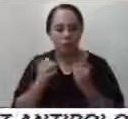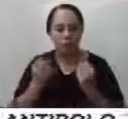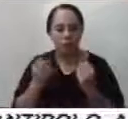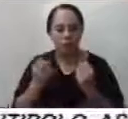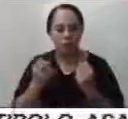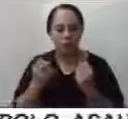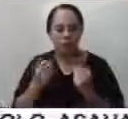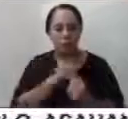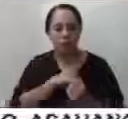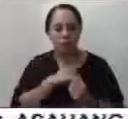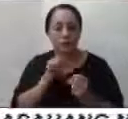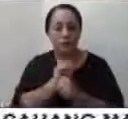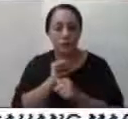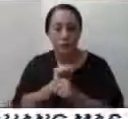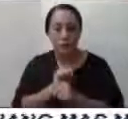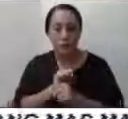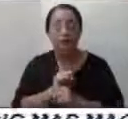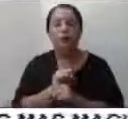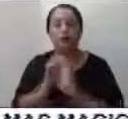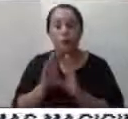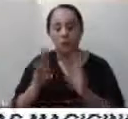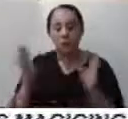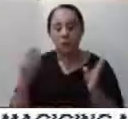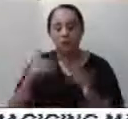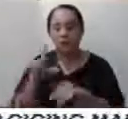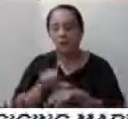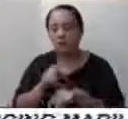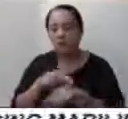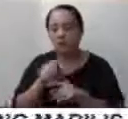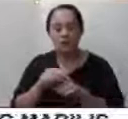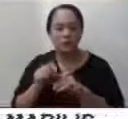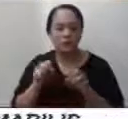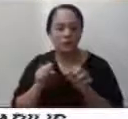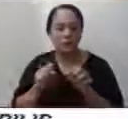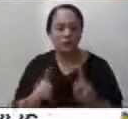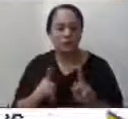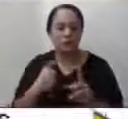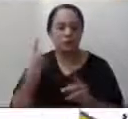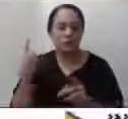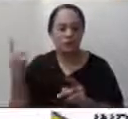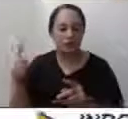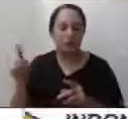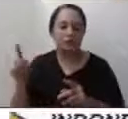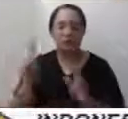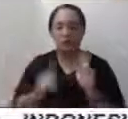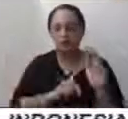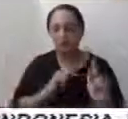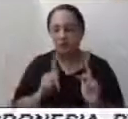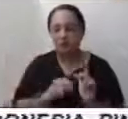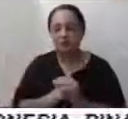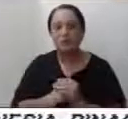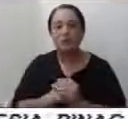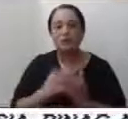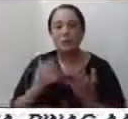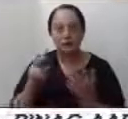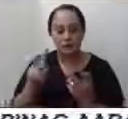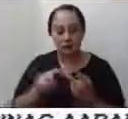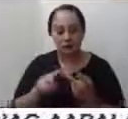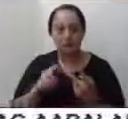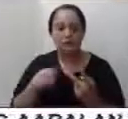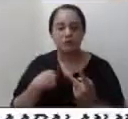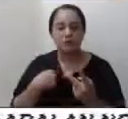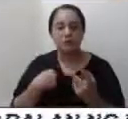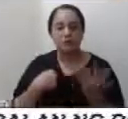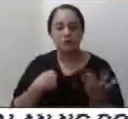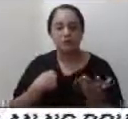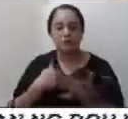Solong na padaluna ng isang mananaya ang mahigit 84 million pesos na jackpot sa Super Lotto 649